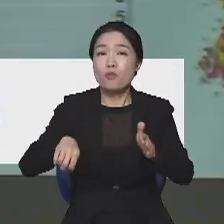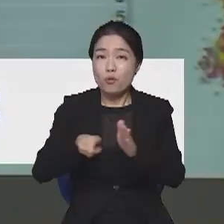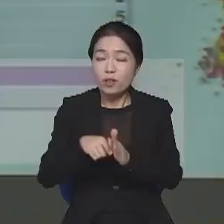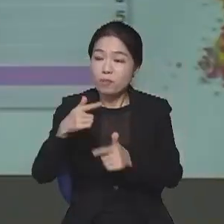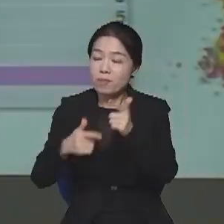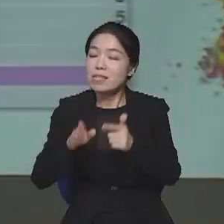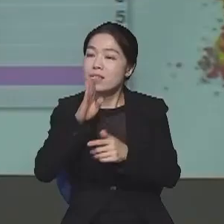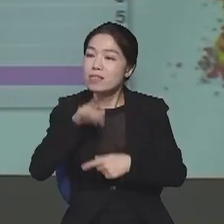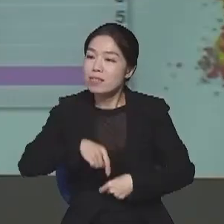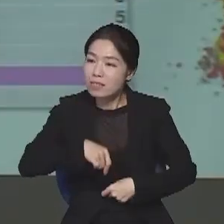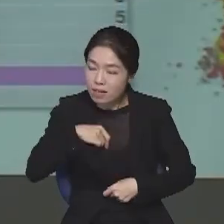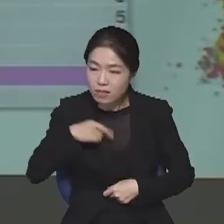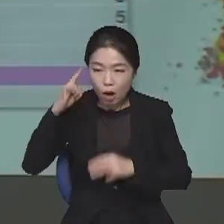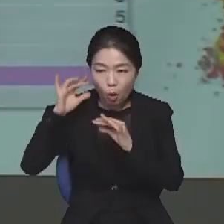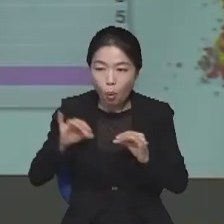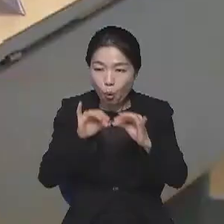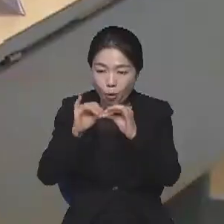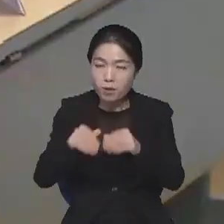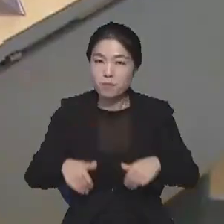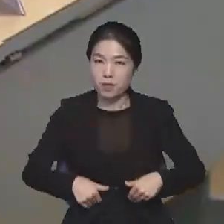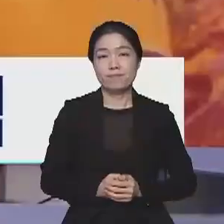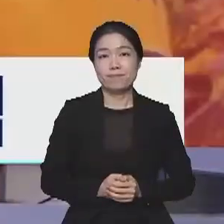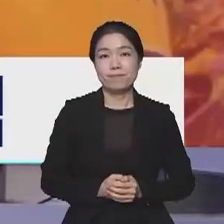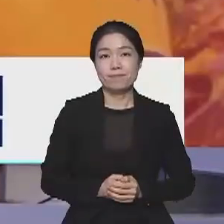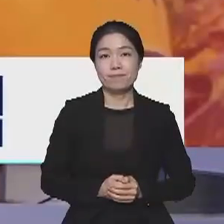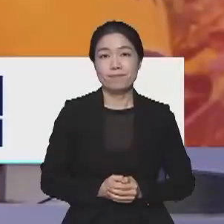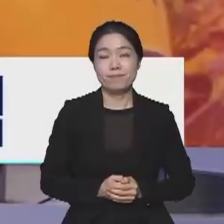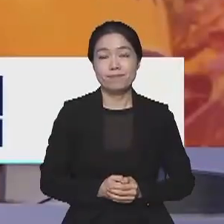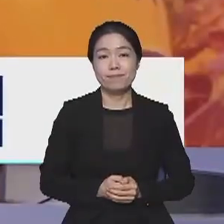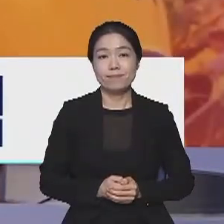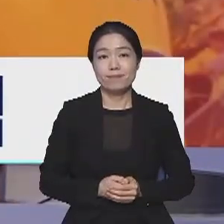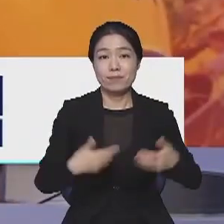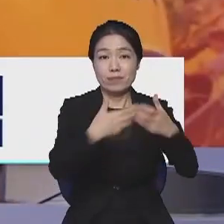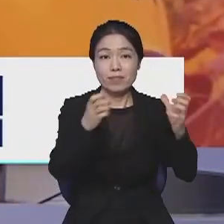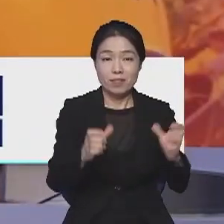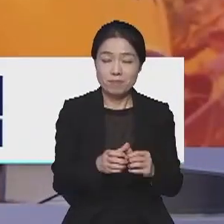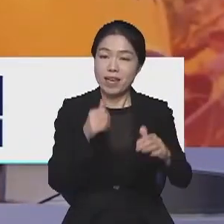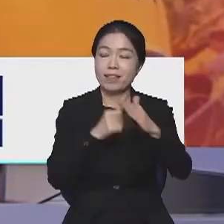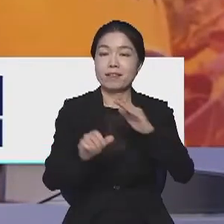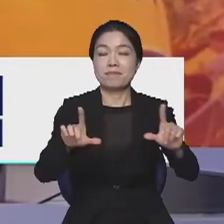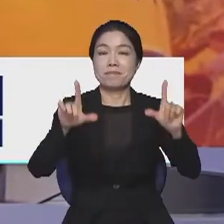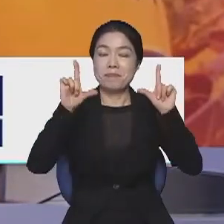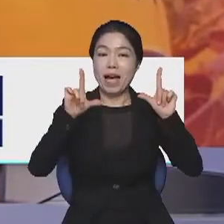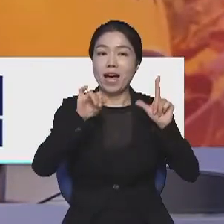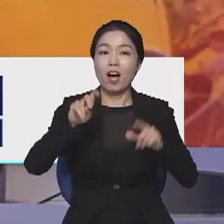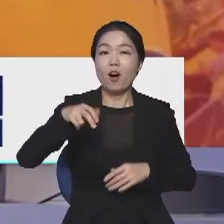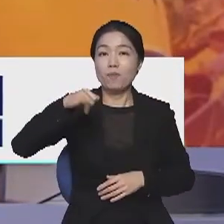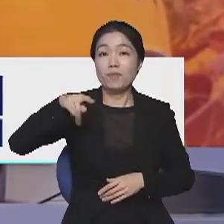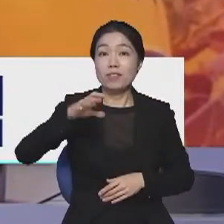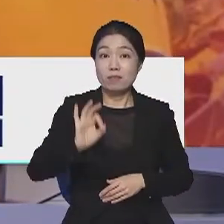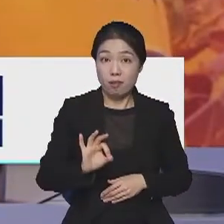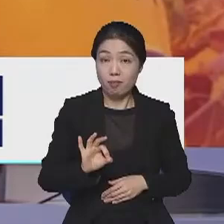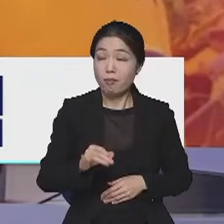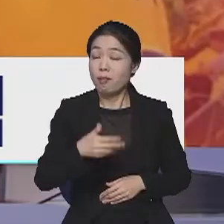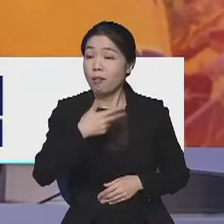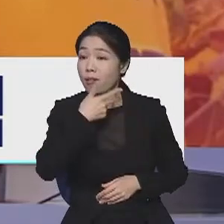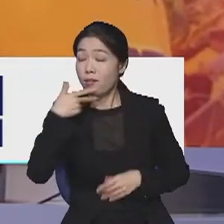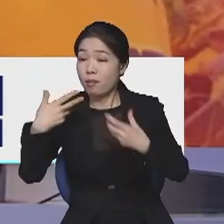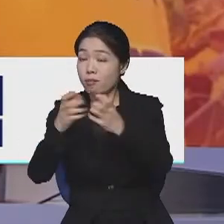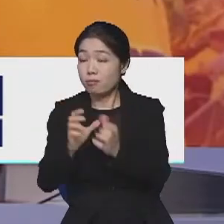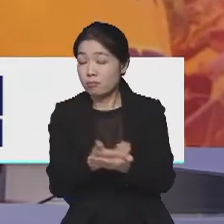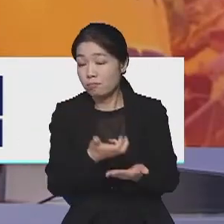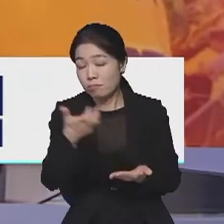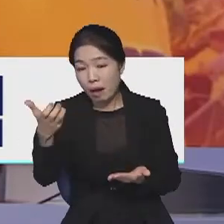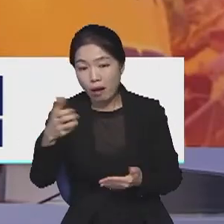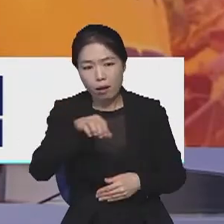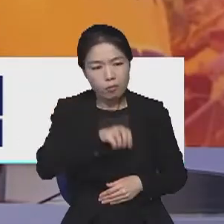있는 공감대 형성이 필요하다고 말했습니다. 팀의 프랜차이즈 스타 엄지성의 수원지시티 이적으로 광주FC의